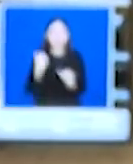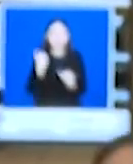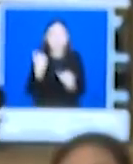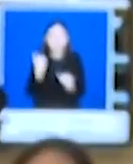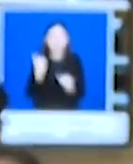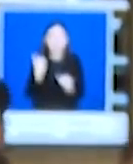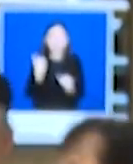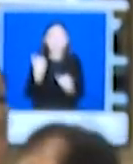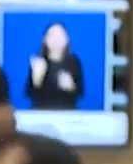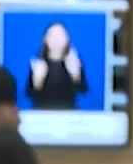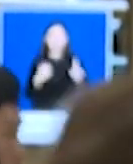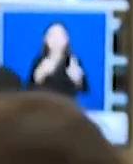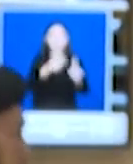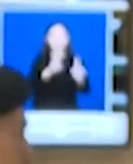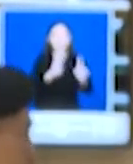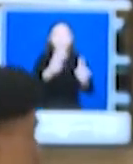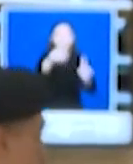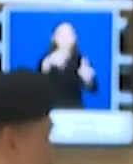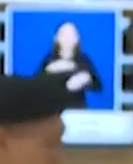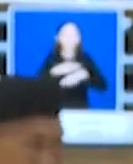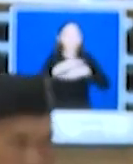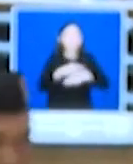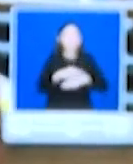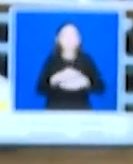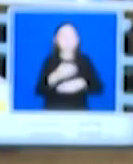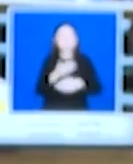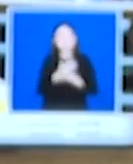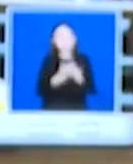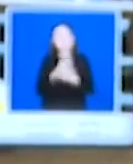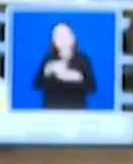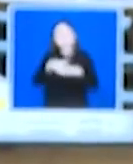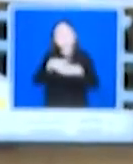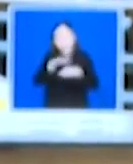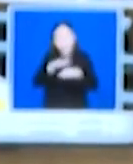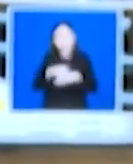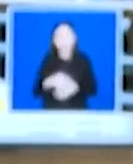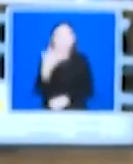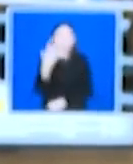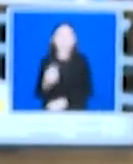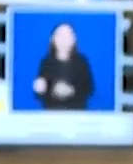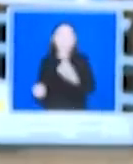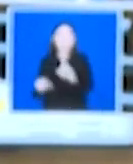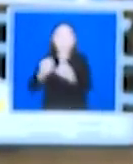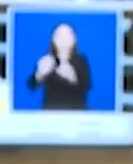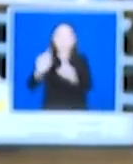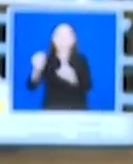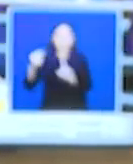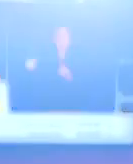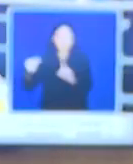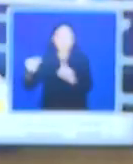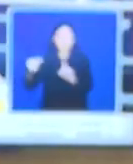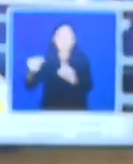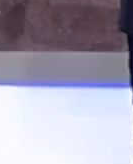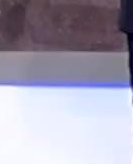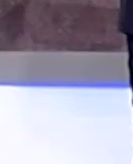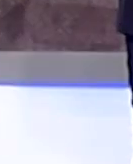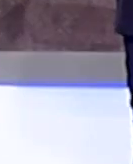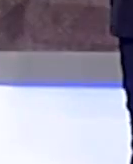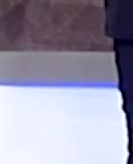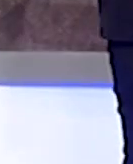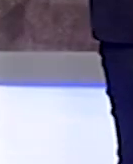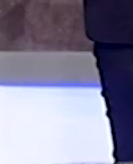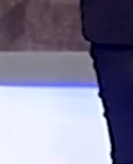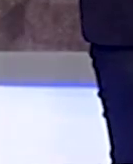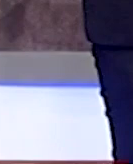จว่ารัฐมนตรีภูมิธรรมในระยะเวลา1ปีเนี่ยทำได้มากกว่าท่านทำ4ปี เ